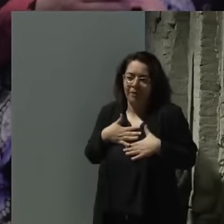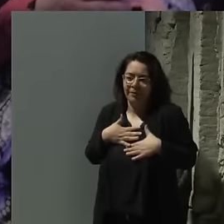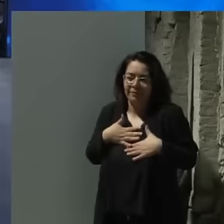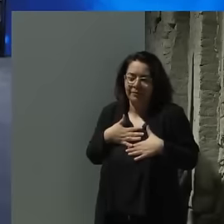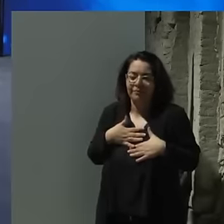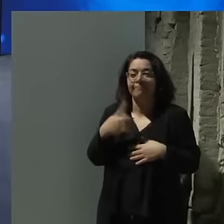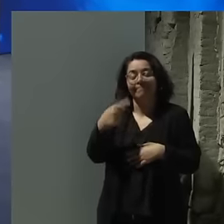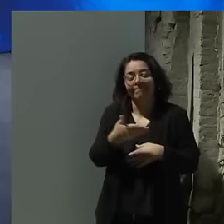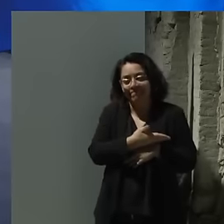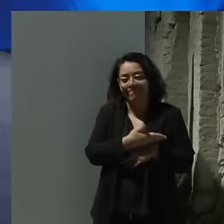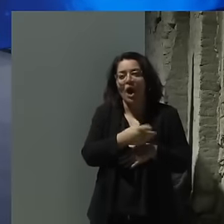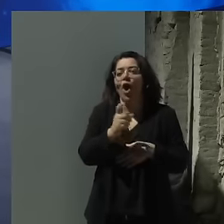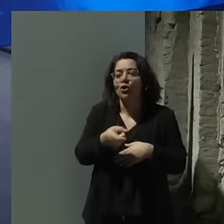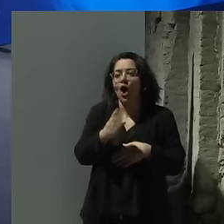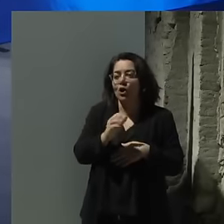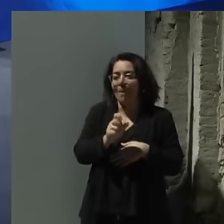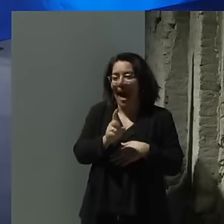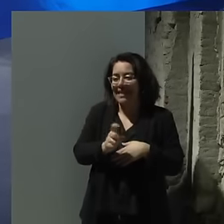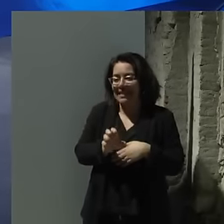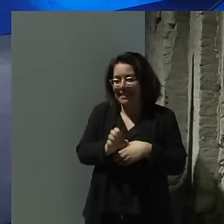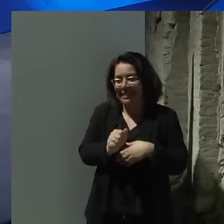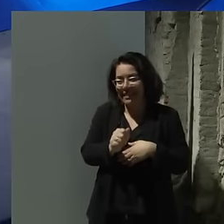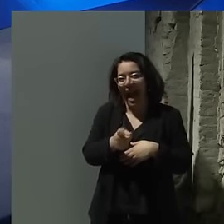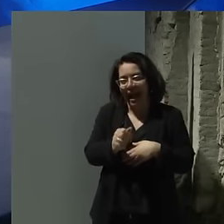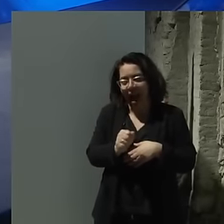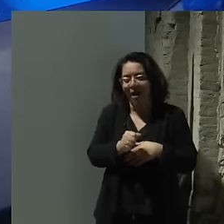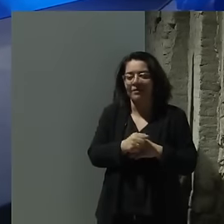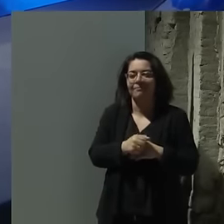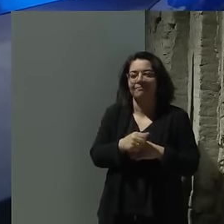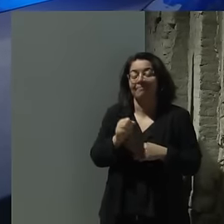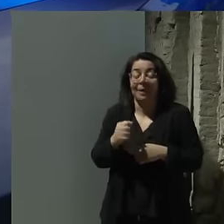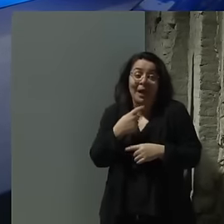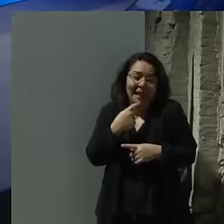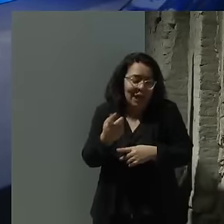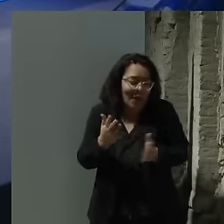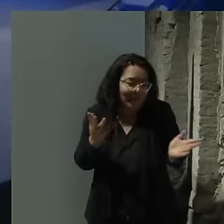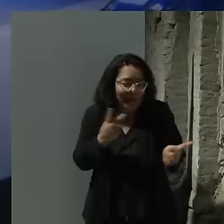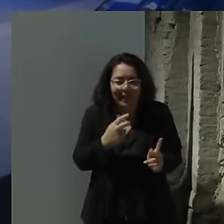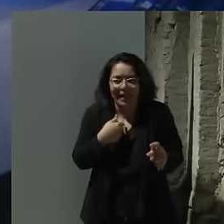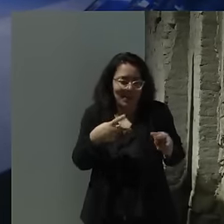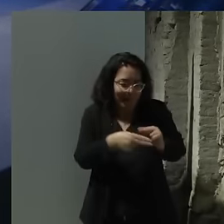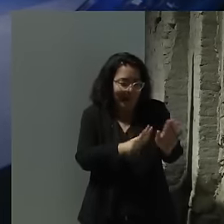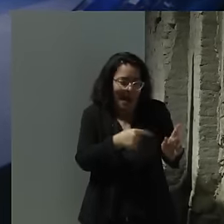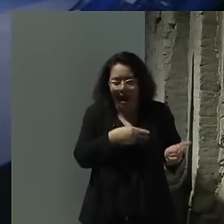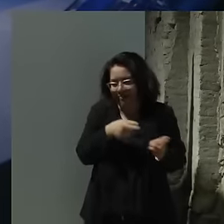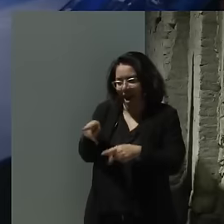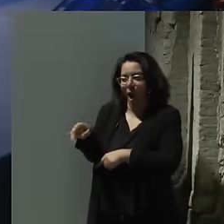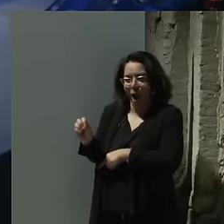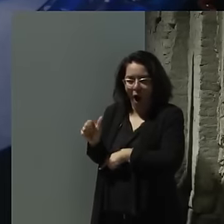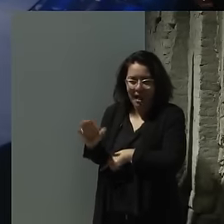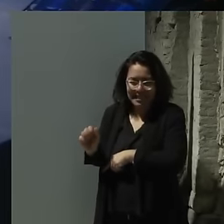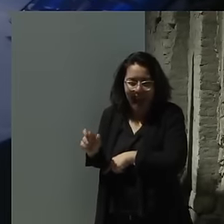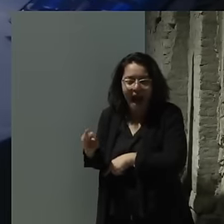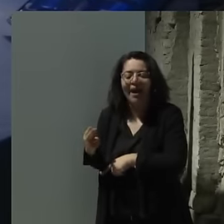Giorgio Bazzega. Guardate, a me ho voglia di farlo, poi adesso ovviamente passiamo a Oscar, ma ho voglia di farlo